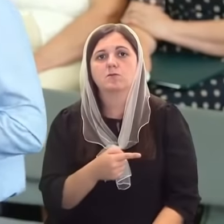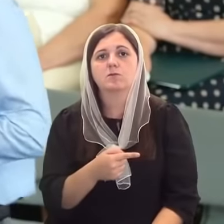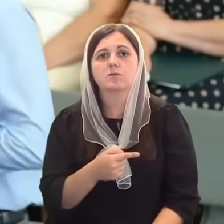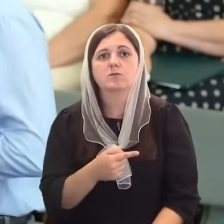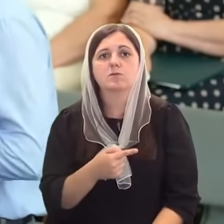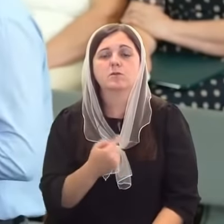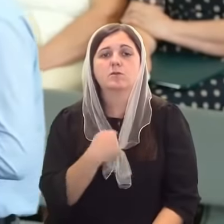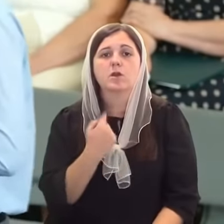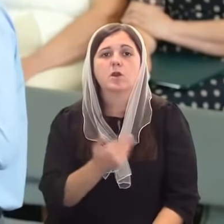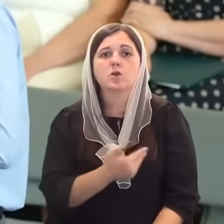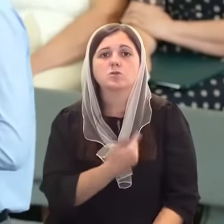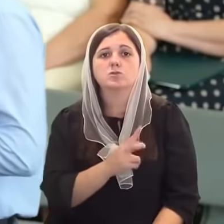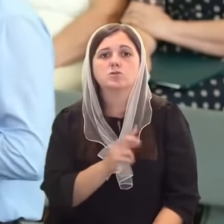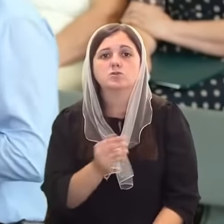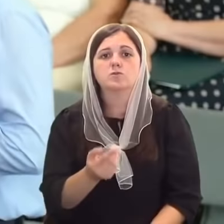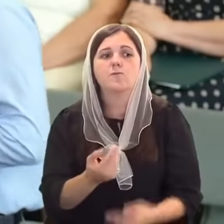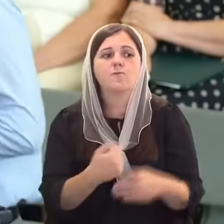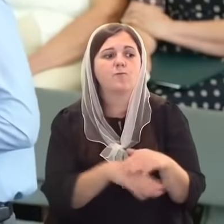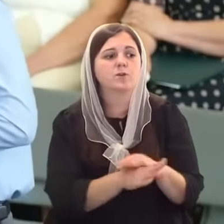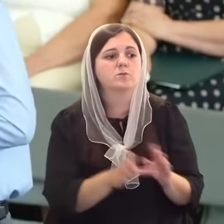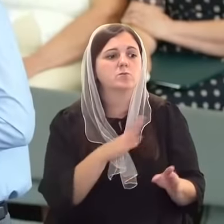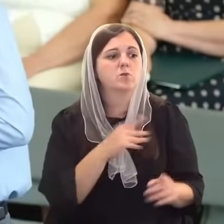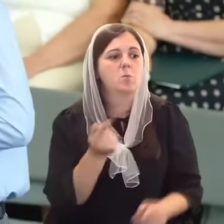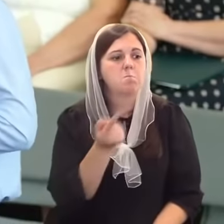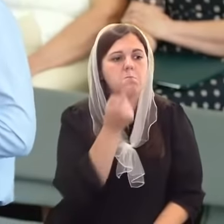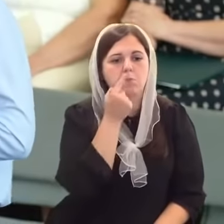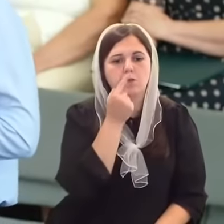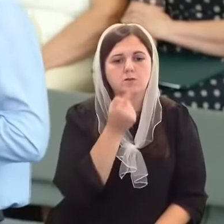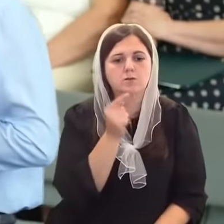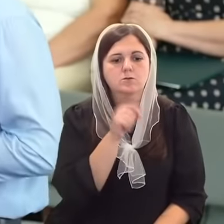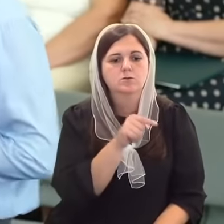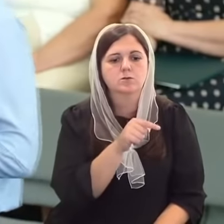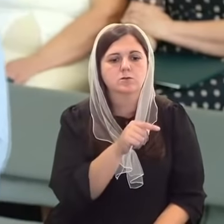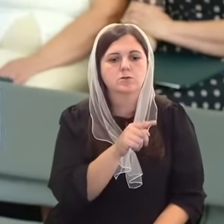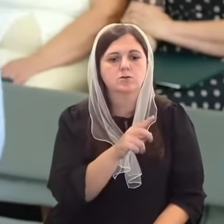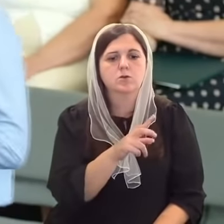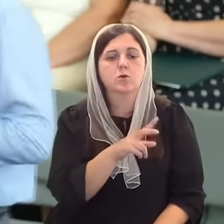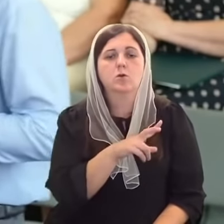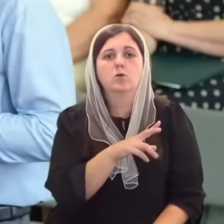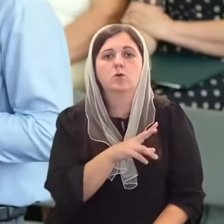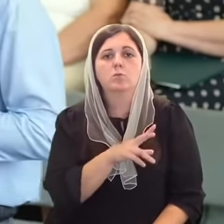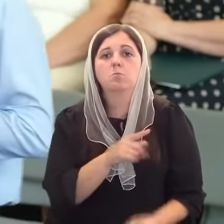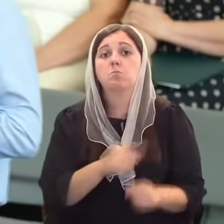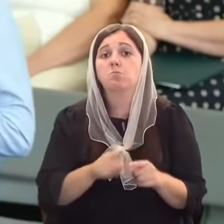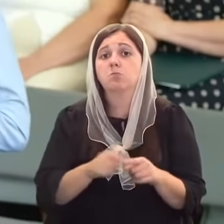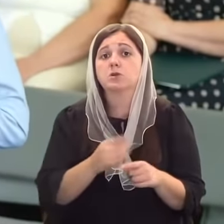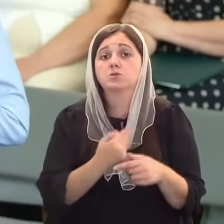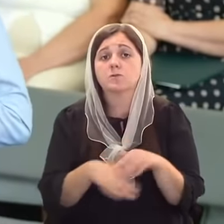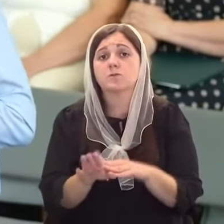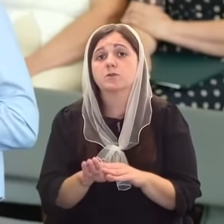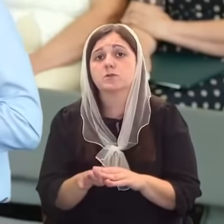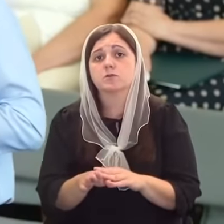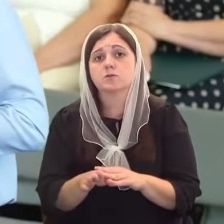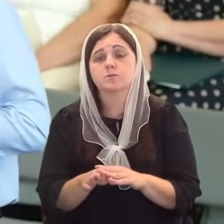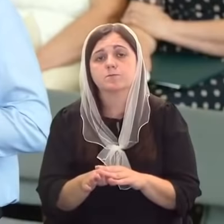Мне так хотелось, чтобы выход был ближе, как вот эта перегородка, чтобы я раз и ушел с этого отдела.